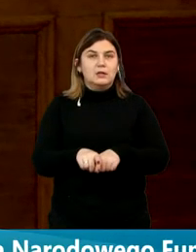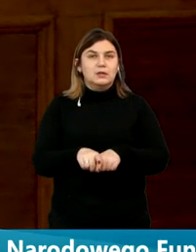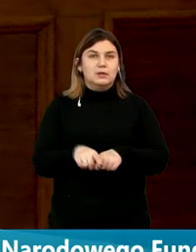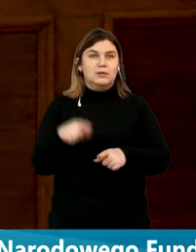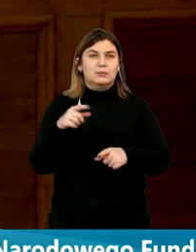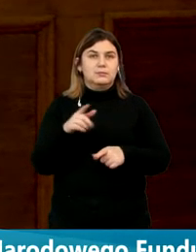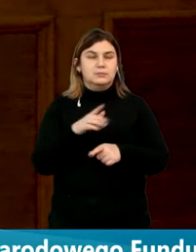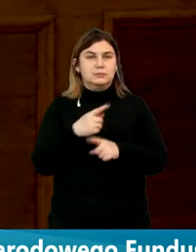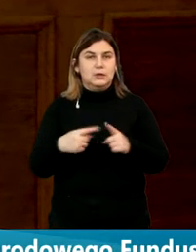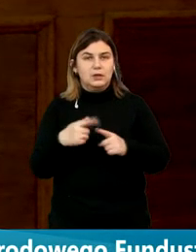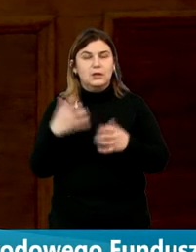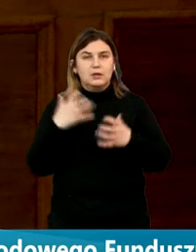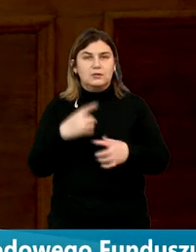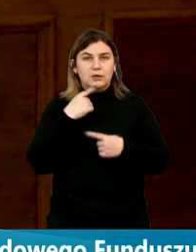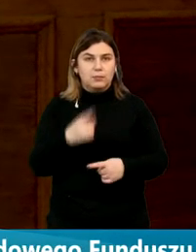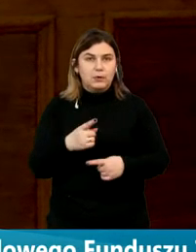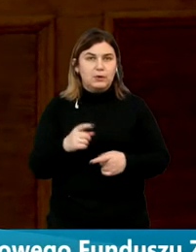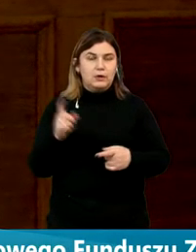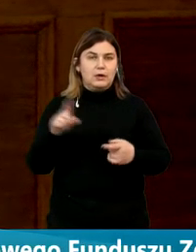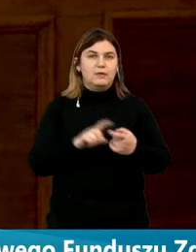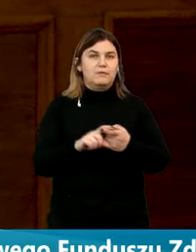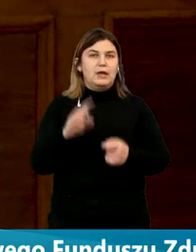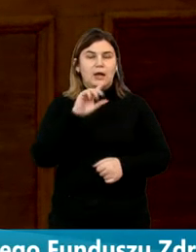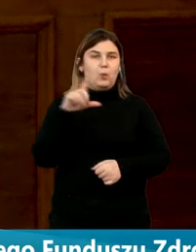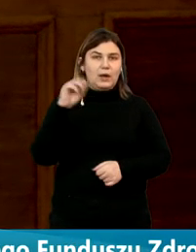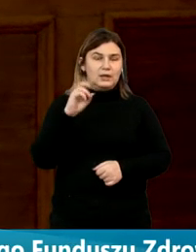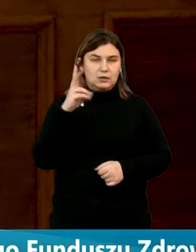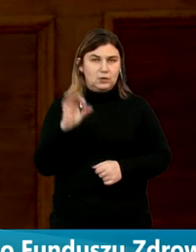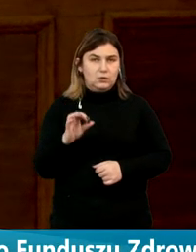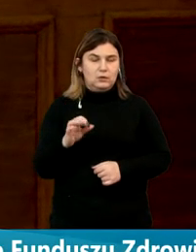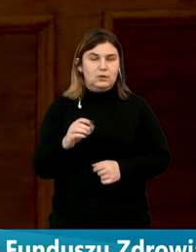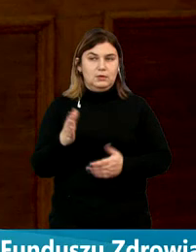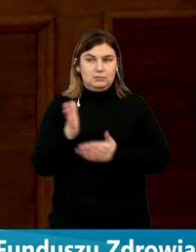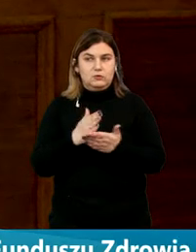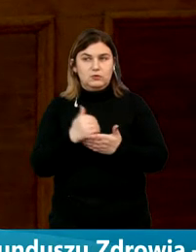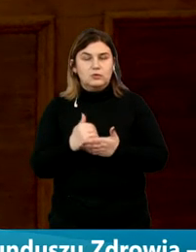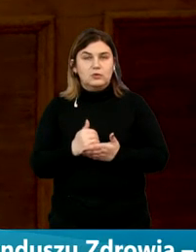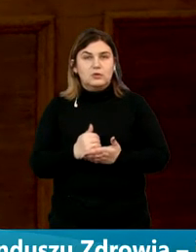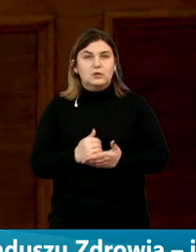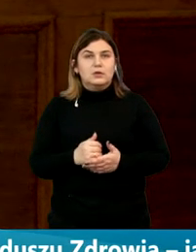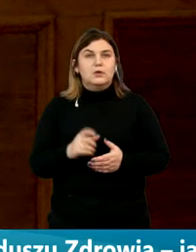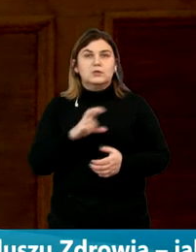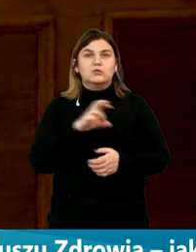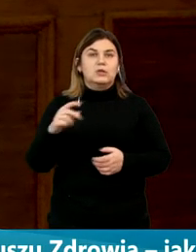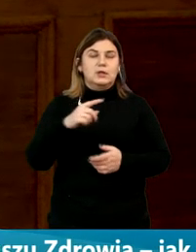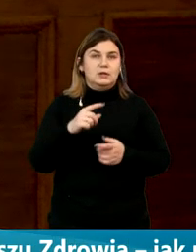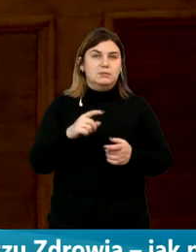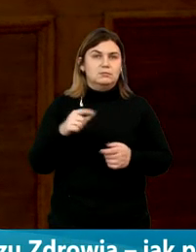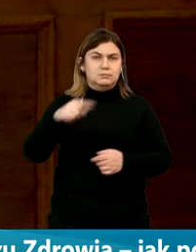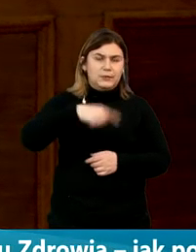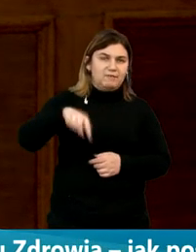bo chcę powiedzieć, że węzeł Łękno to też jest element SKM-ki w jakiejś części, czy węzeł,